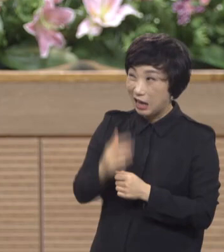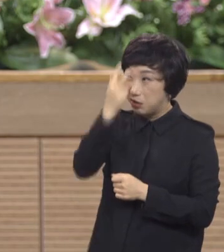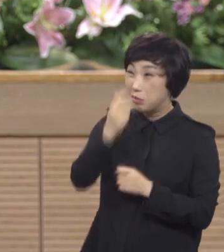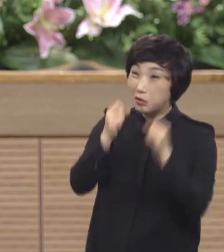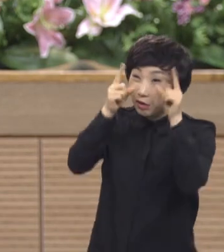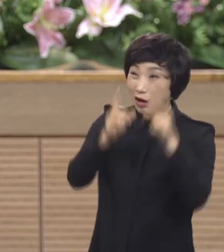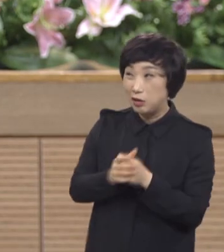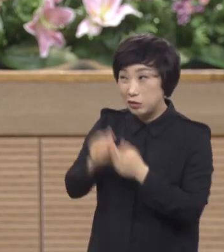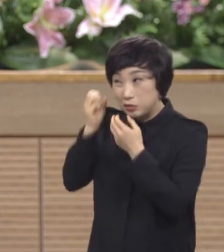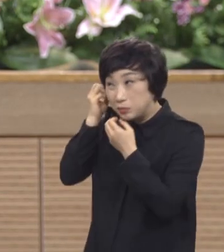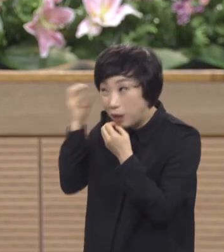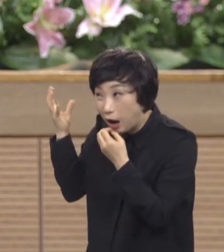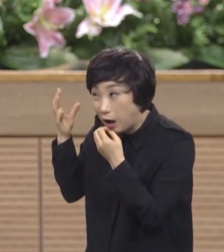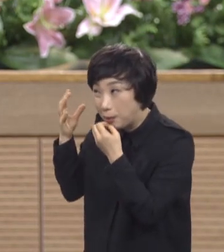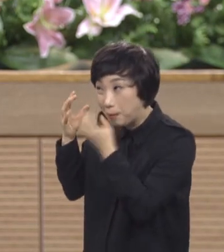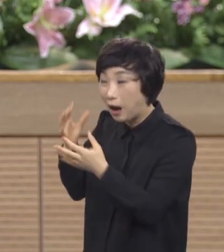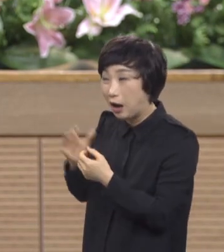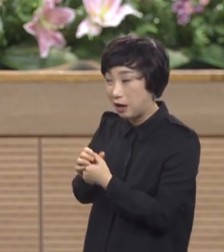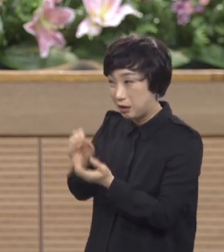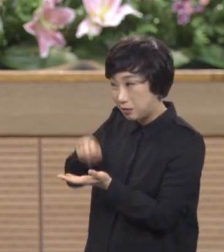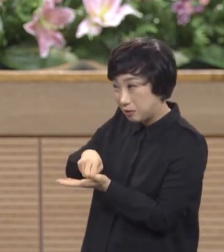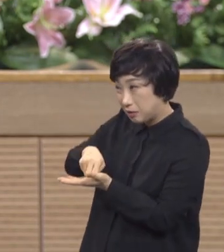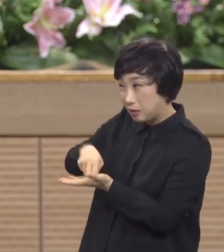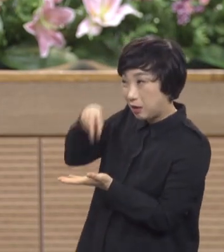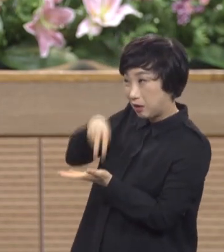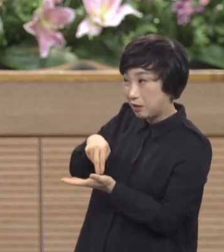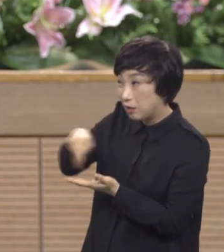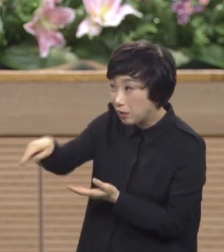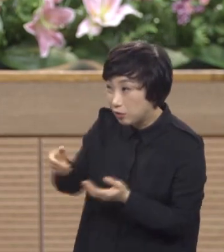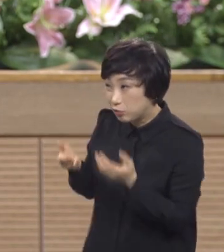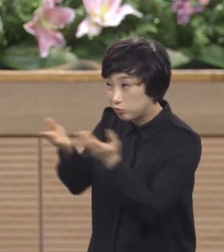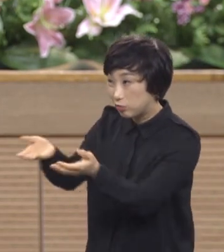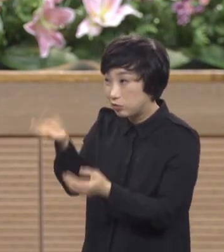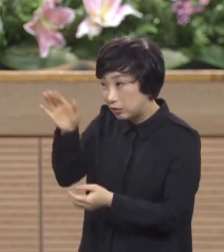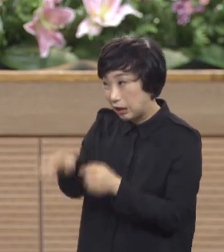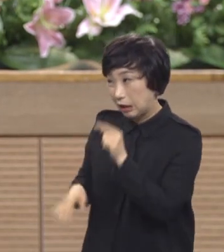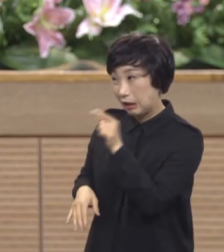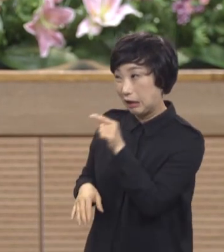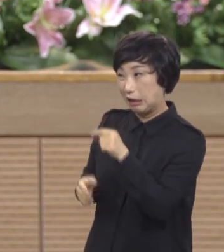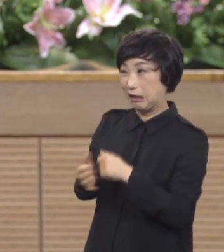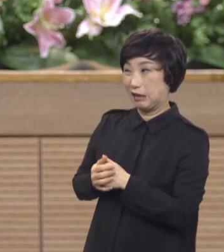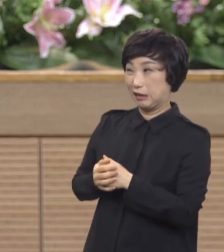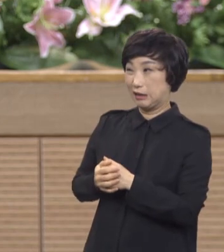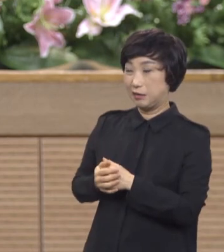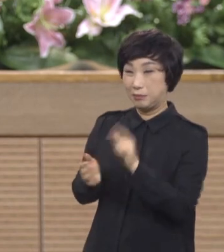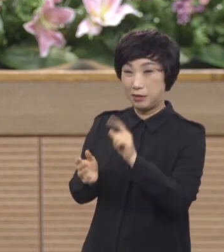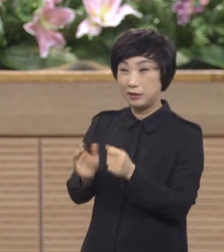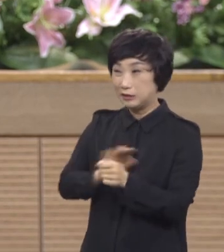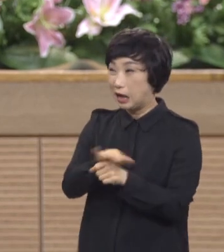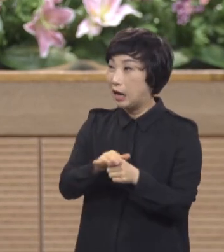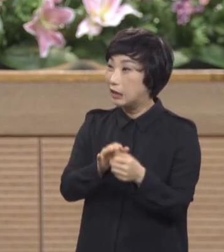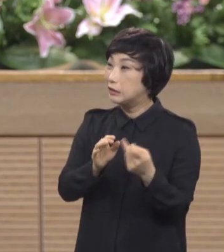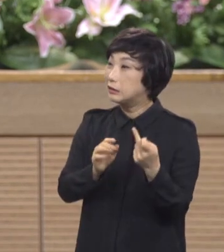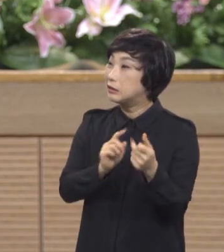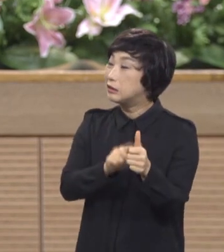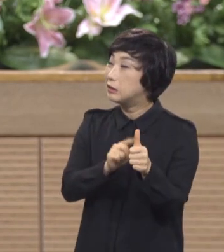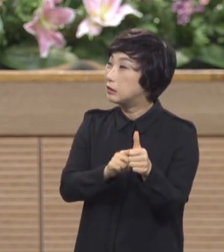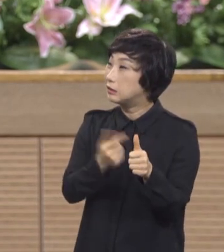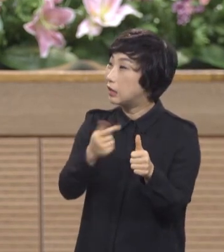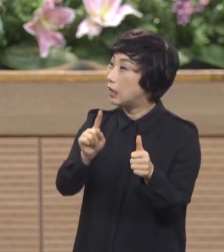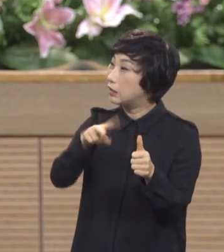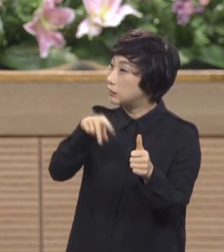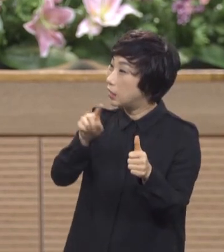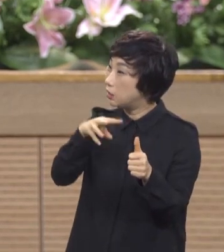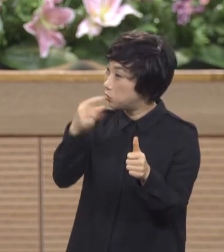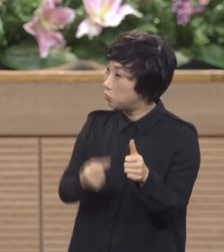귀먹어리는 택기하고 안진베이는 걷게 하더니 지가 사랑하는 나사로는 살릴 수 없는